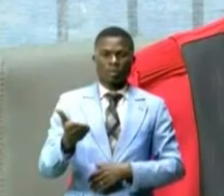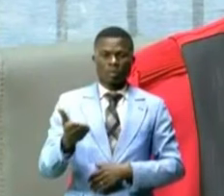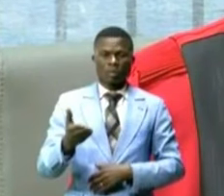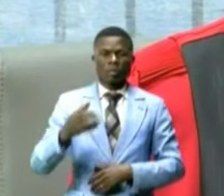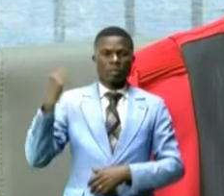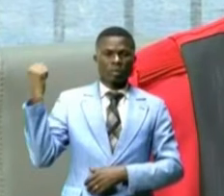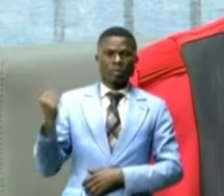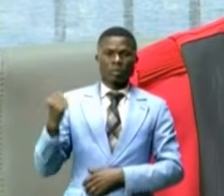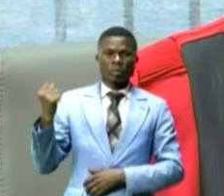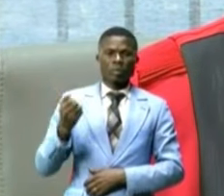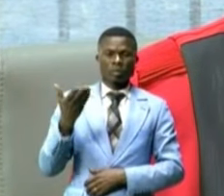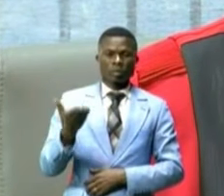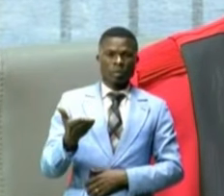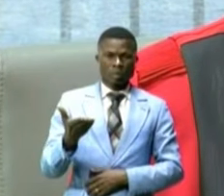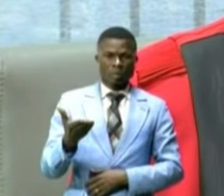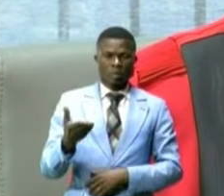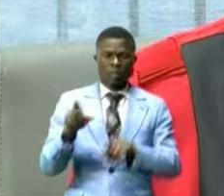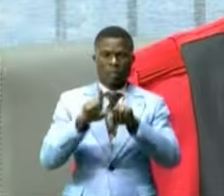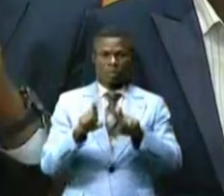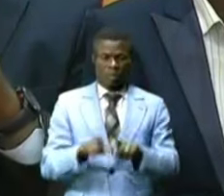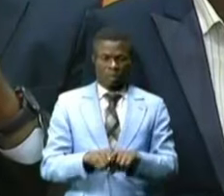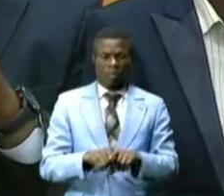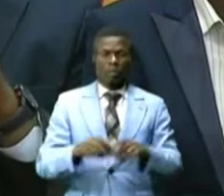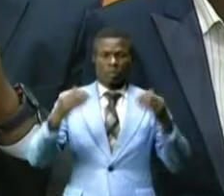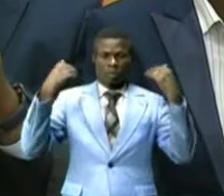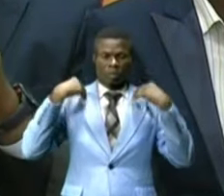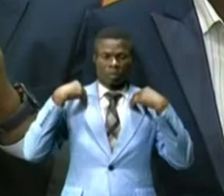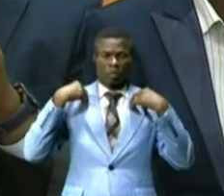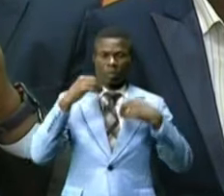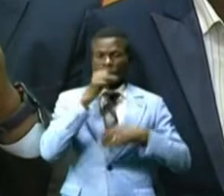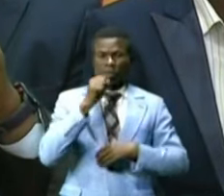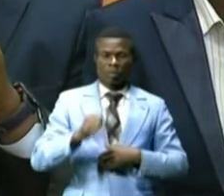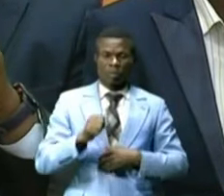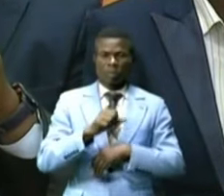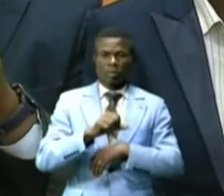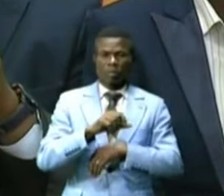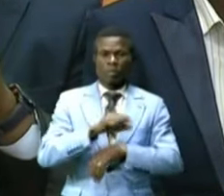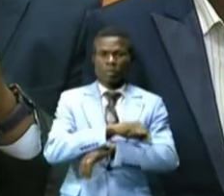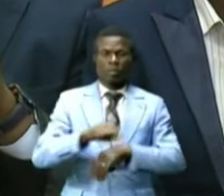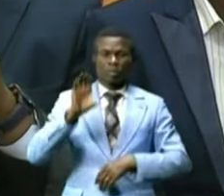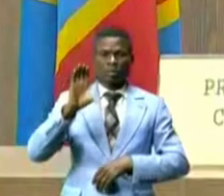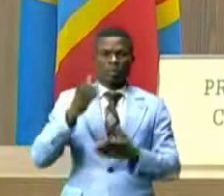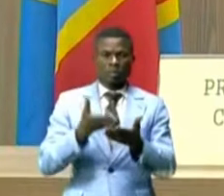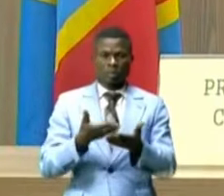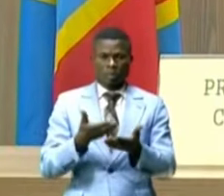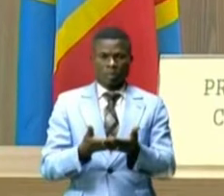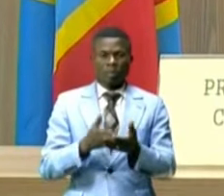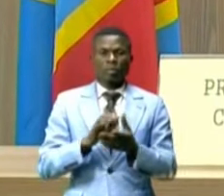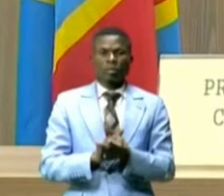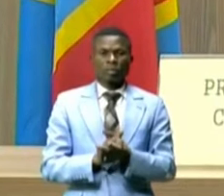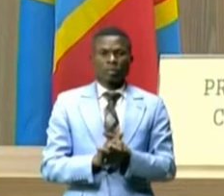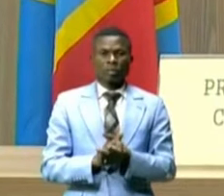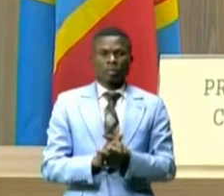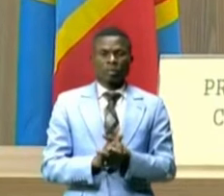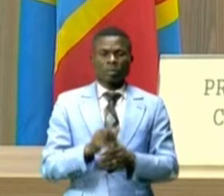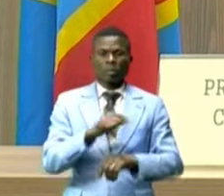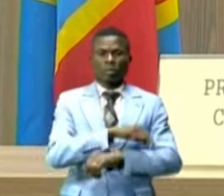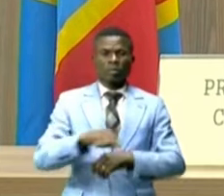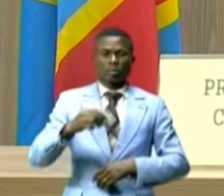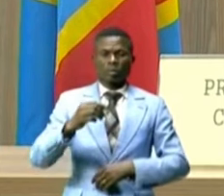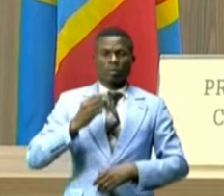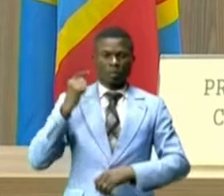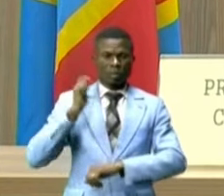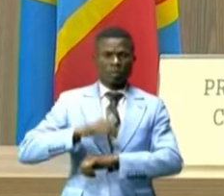et Globlet Christos Stephanus et par défaut à l'égard du prévenu Matata Ponyo Mapon Augustin, le ministère